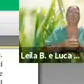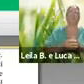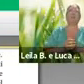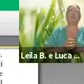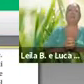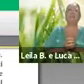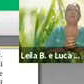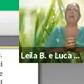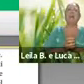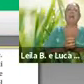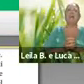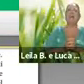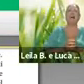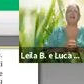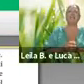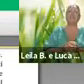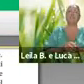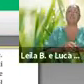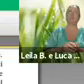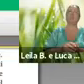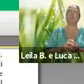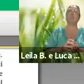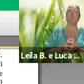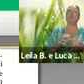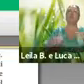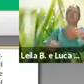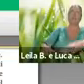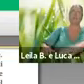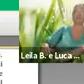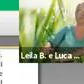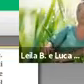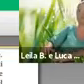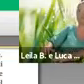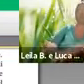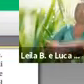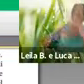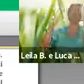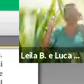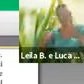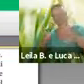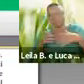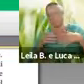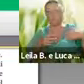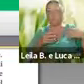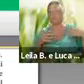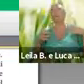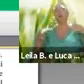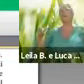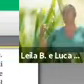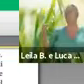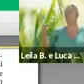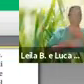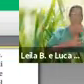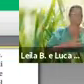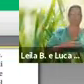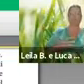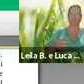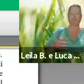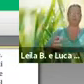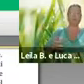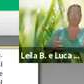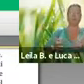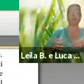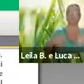conduttori, trasformatore e analizzatore sotto comando diretto della mente. Tutto parolone che per noi alle volte non si